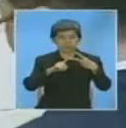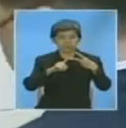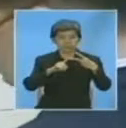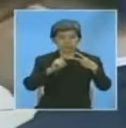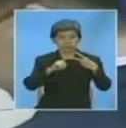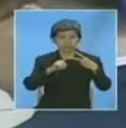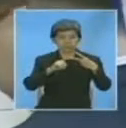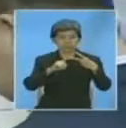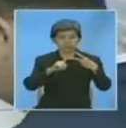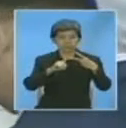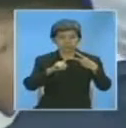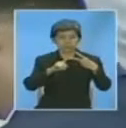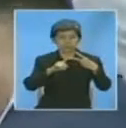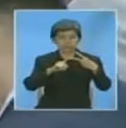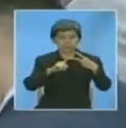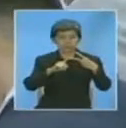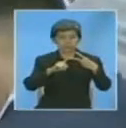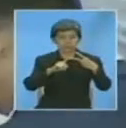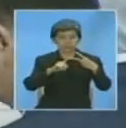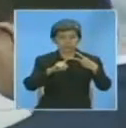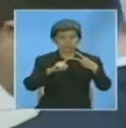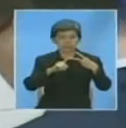สุรชัย